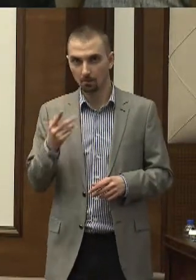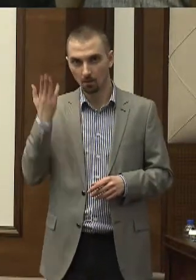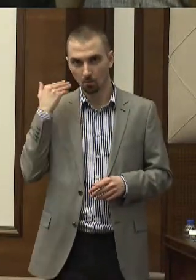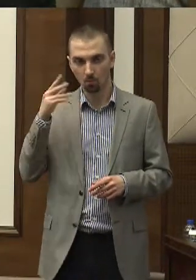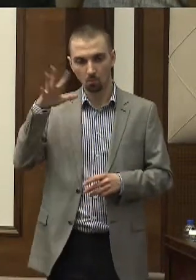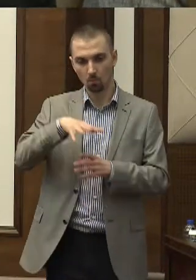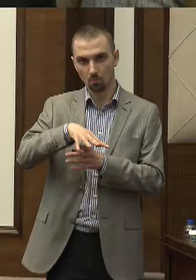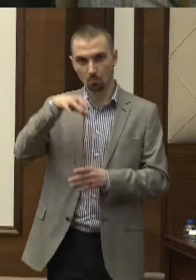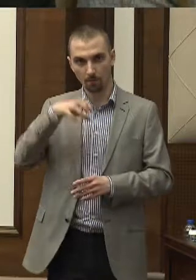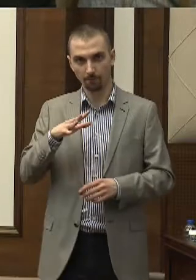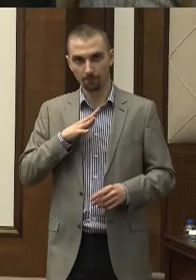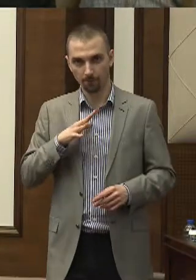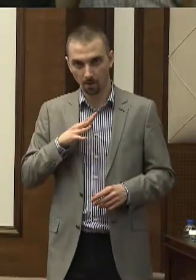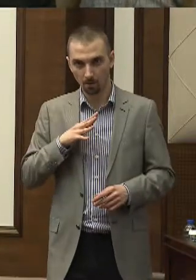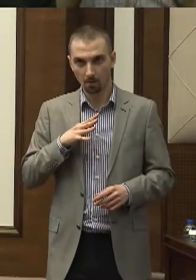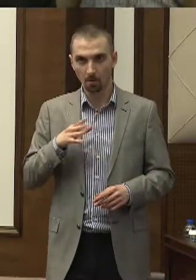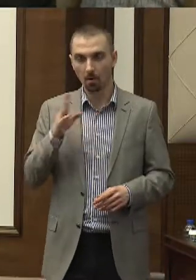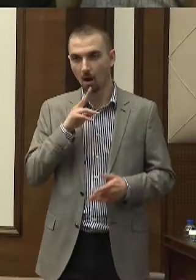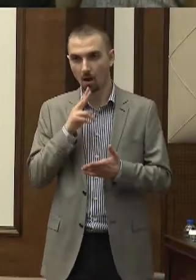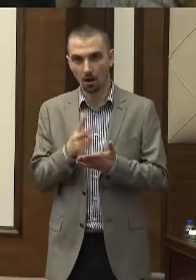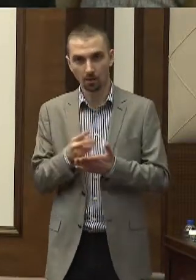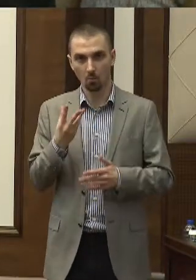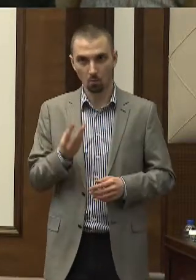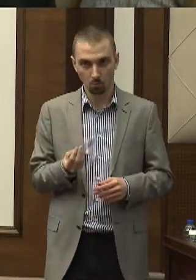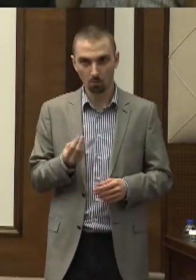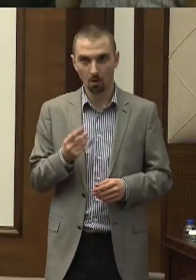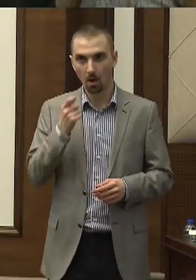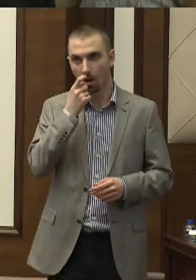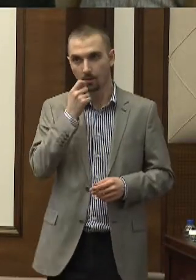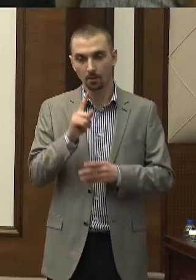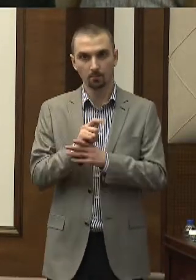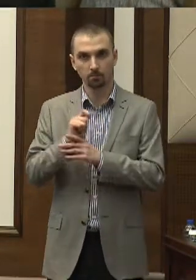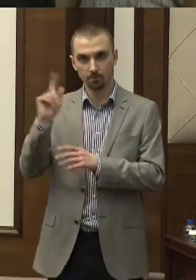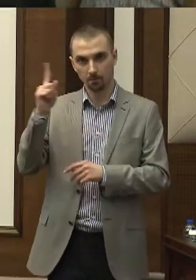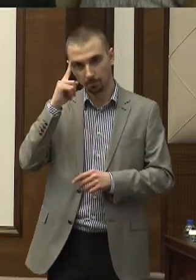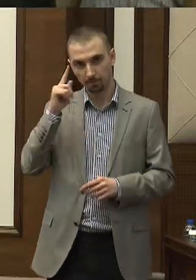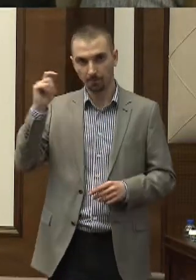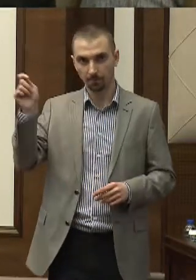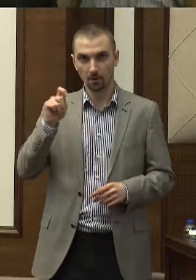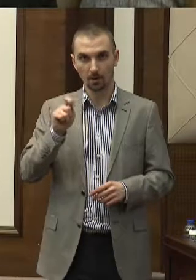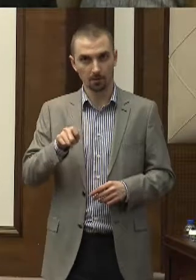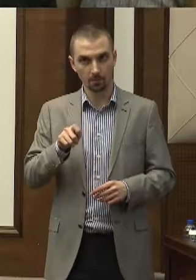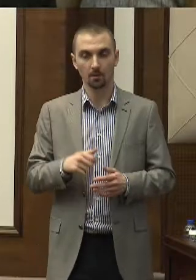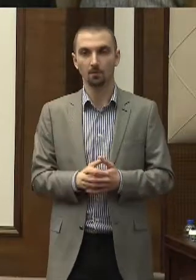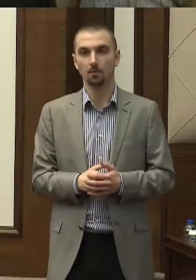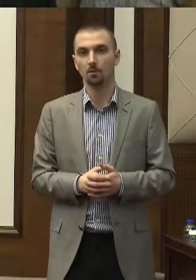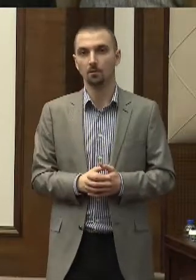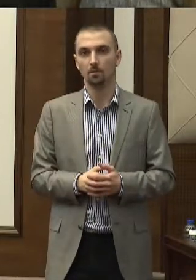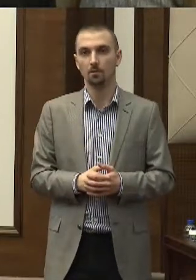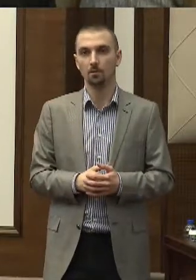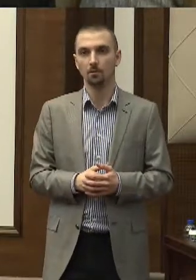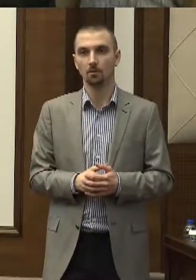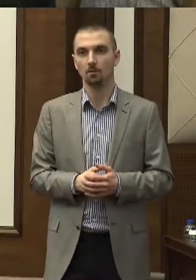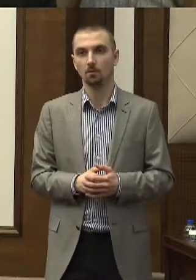üzerinden kısmi yapılaşma kararı almıştık. Bu kararımız Ankara Bakanlığı'na iletildiğinde bunun da olabileceğini ama bunu